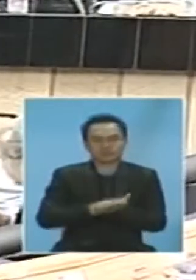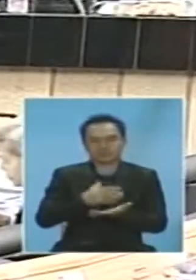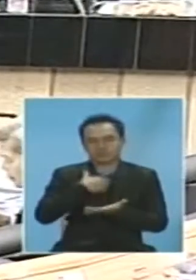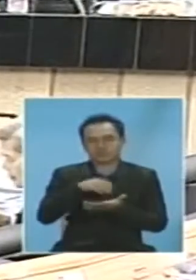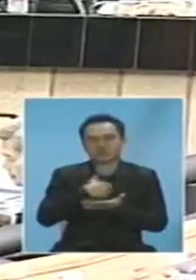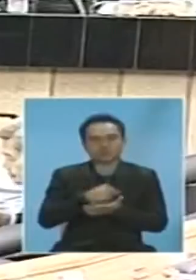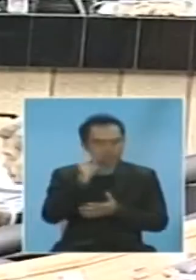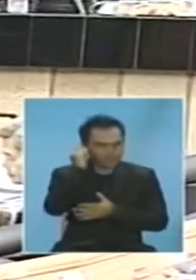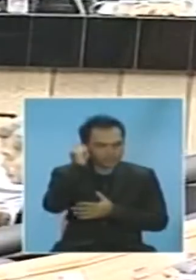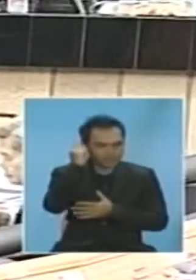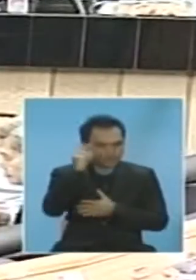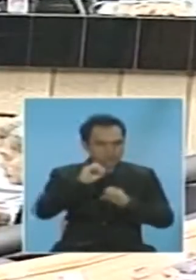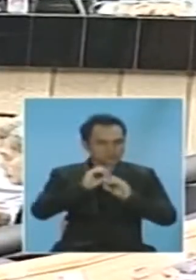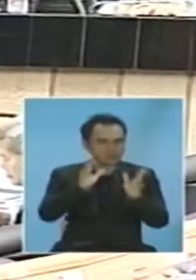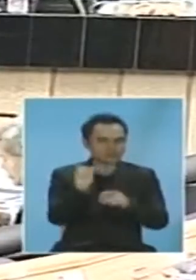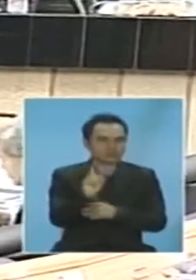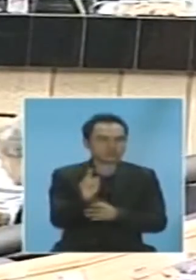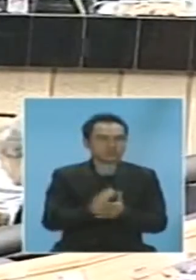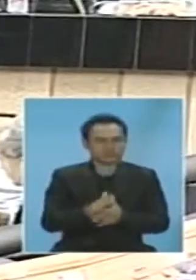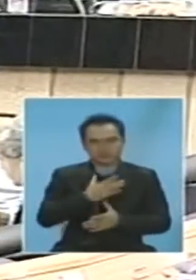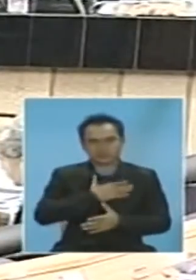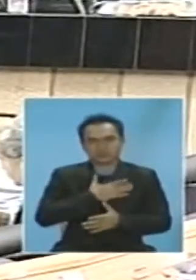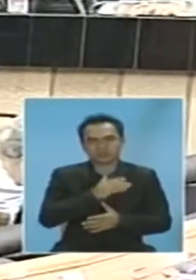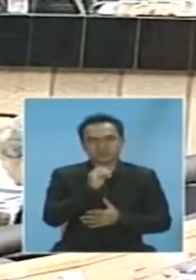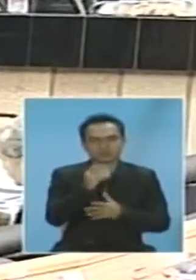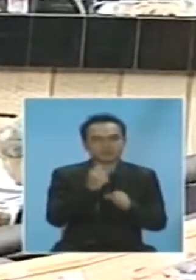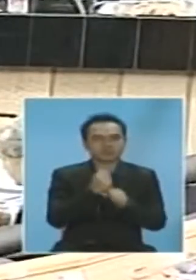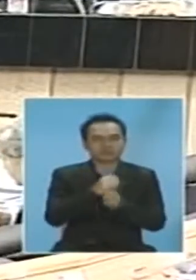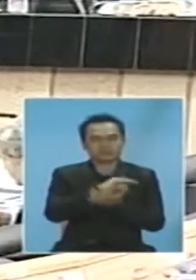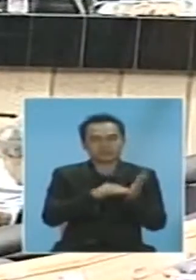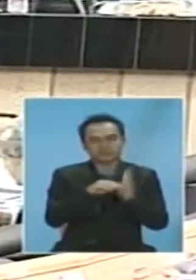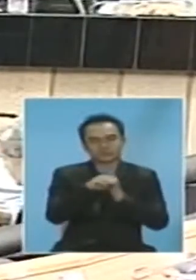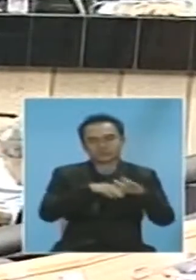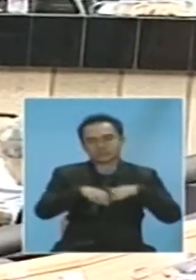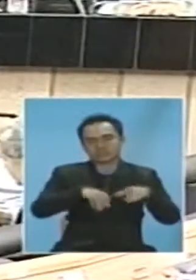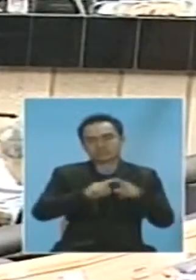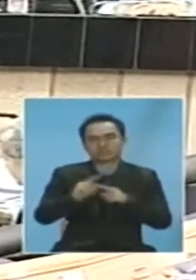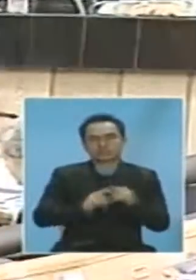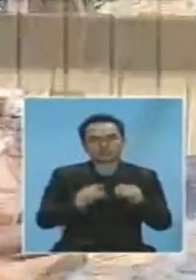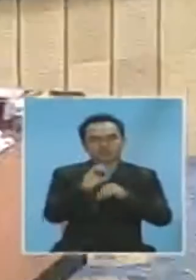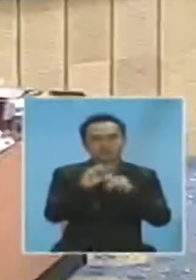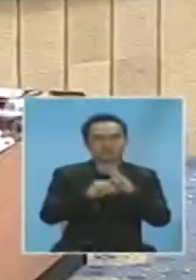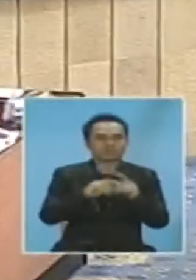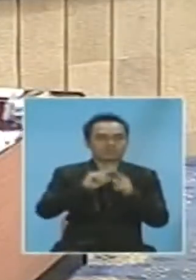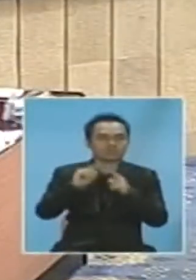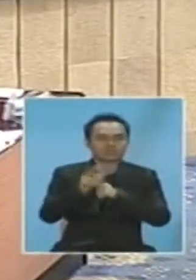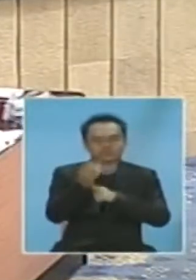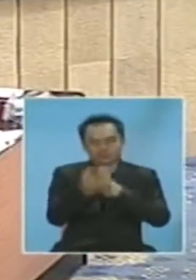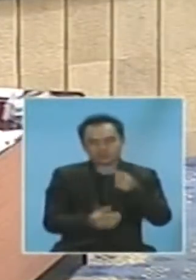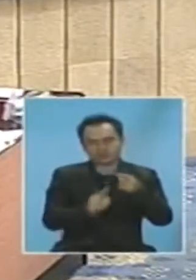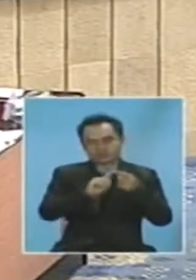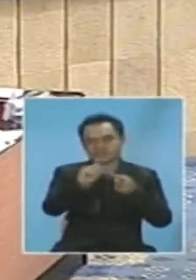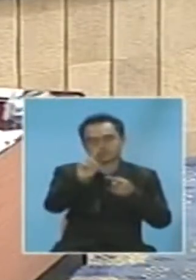าใจและชัดเจนว่าดิฉันได้ดำเนินการอะไรไปบ้างเกี่ยวกับโครงการรับจำนำข้าวดังนี้ค่ะข้อแร